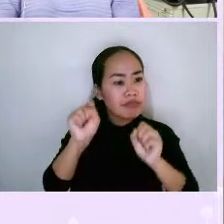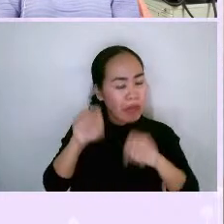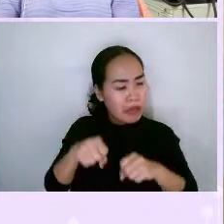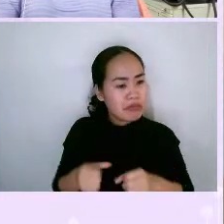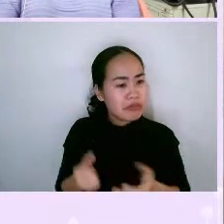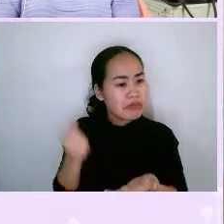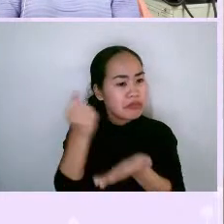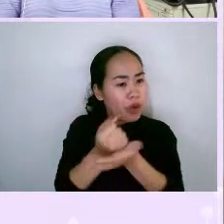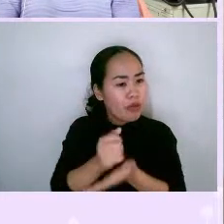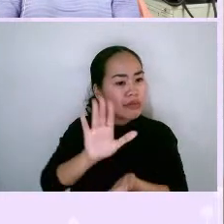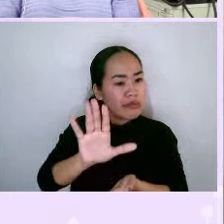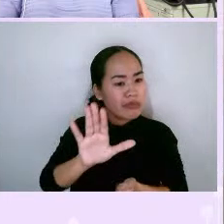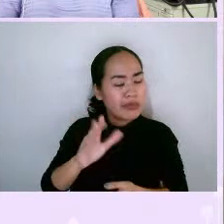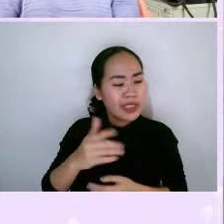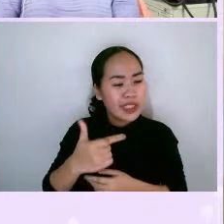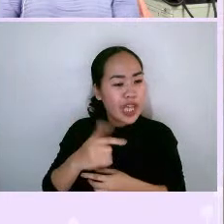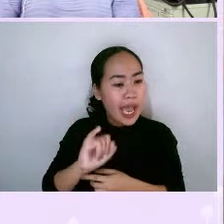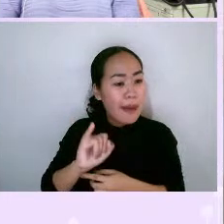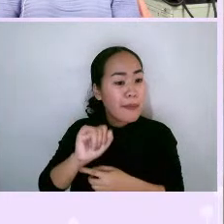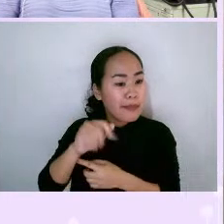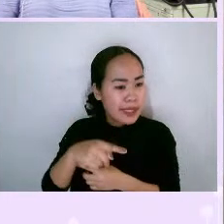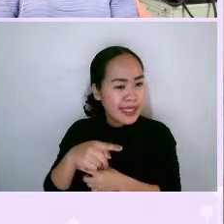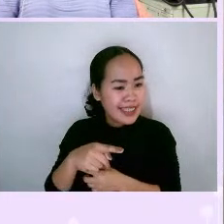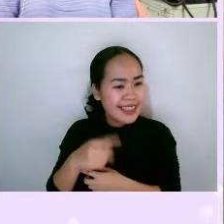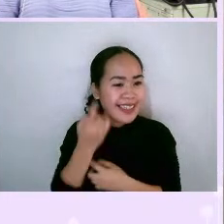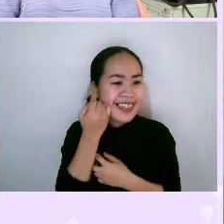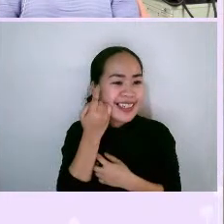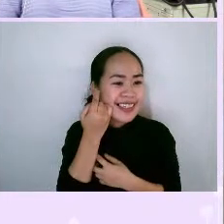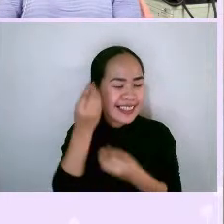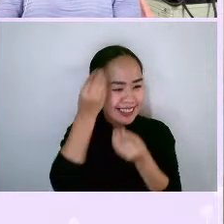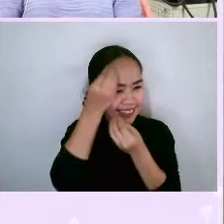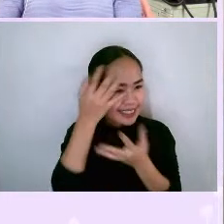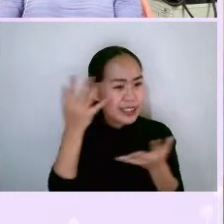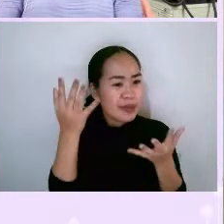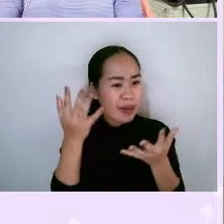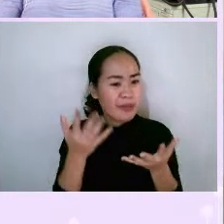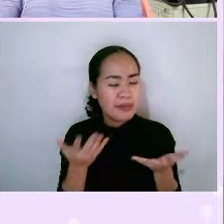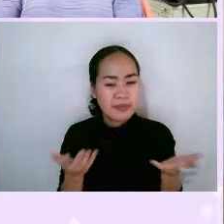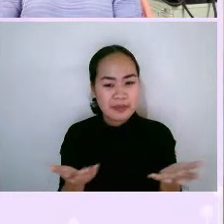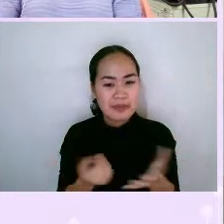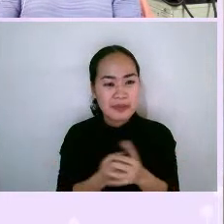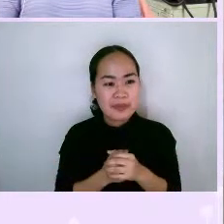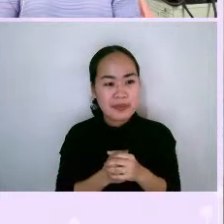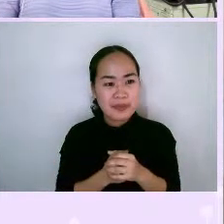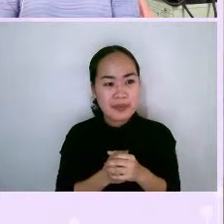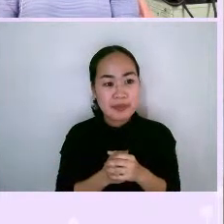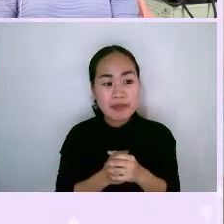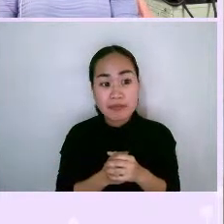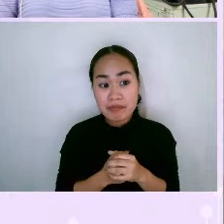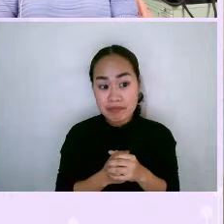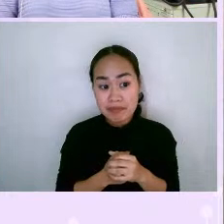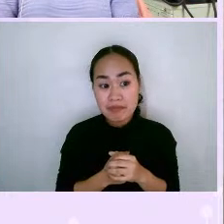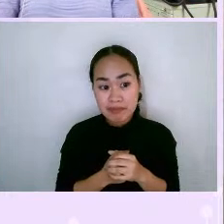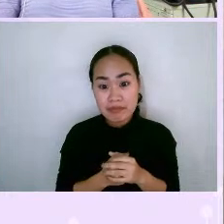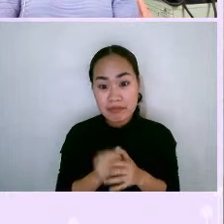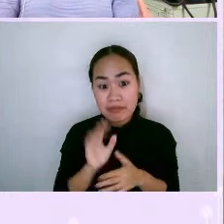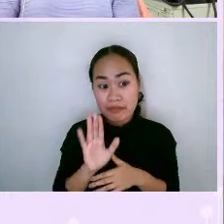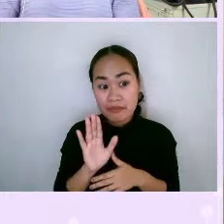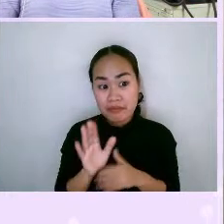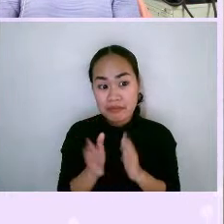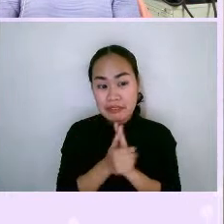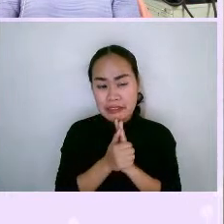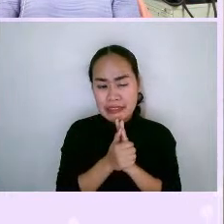government internship program or yung kaninang nabanggit ko po na GIP. So with the soft skills and the